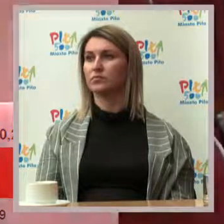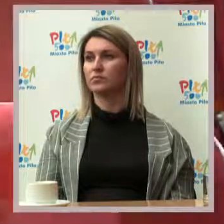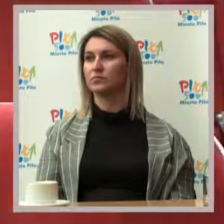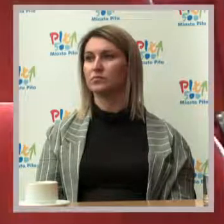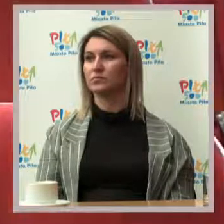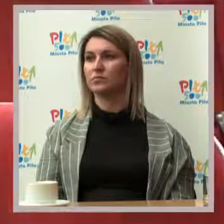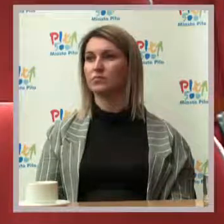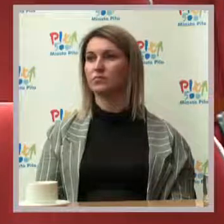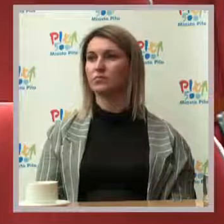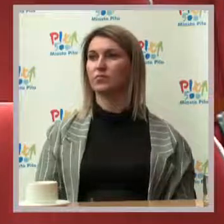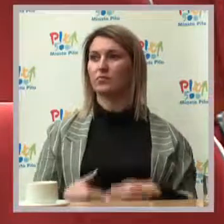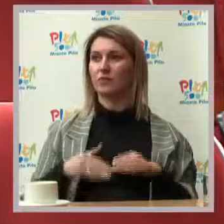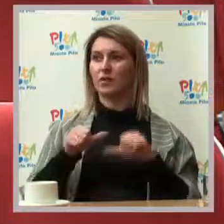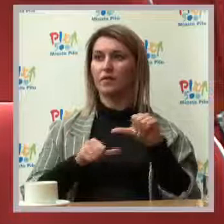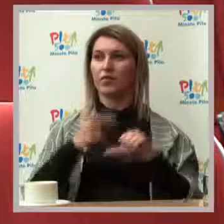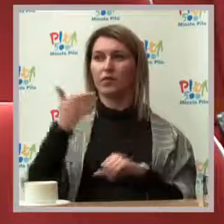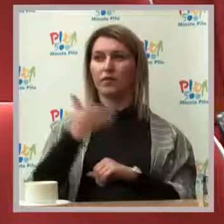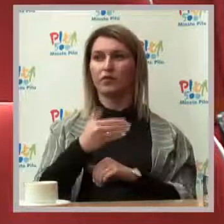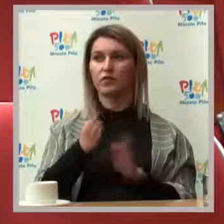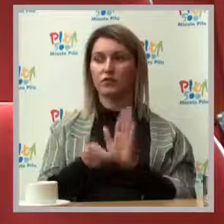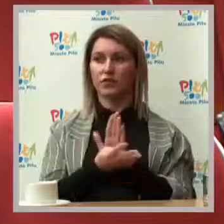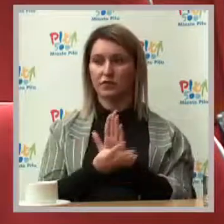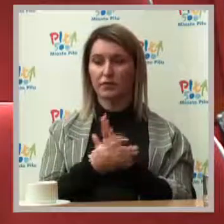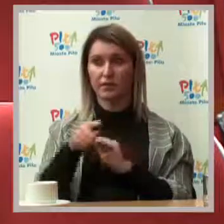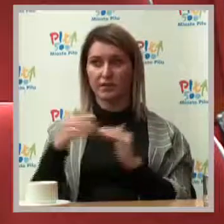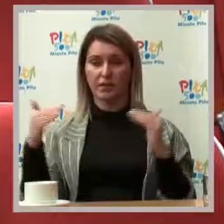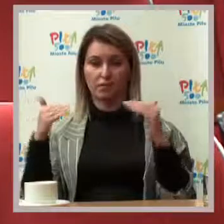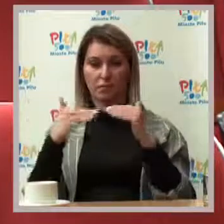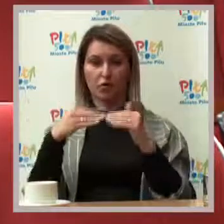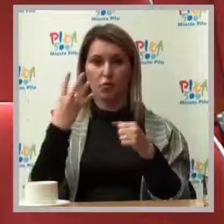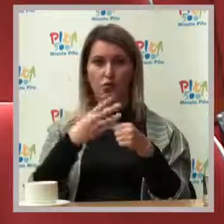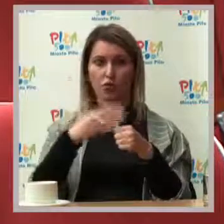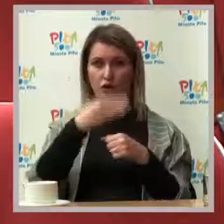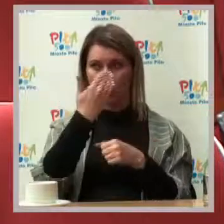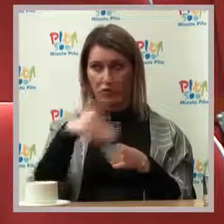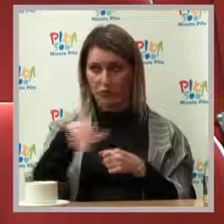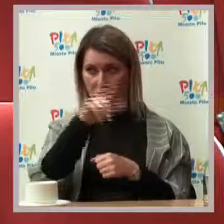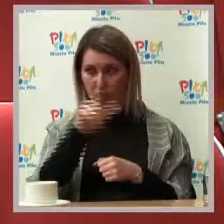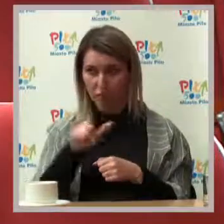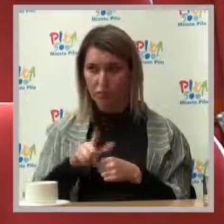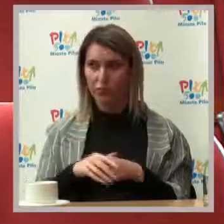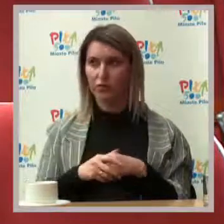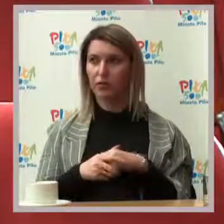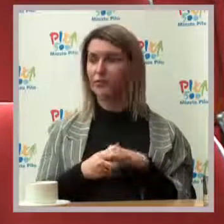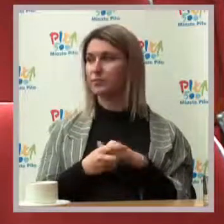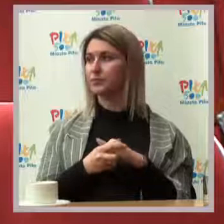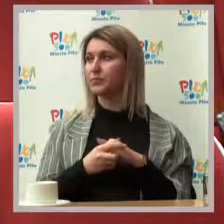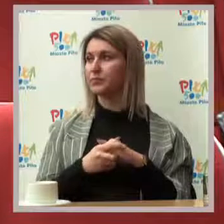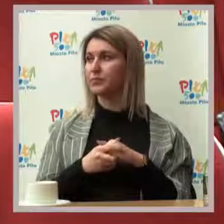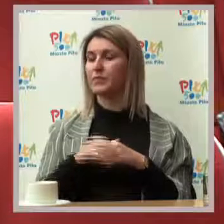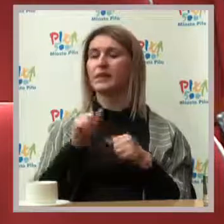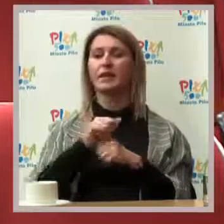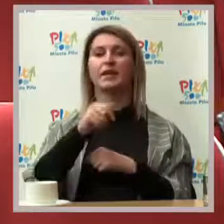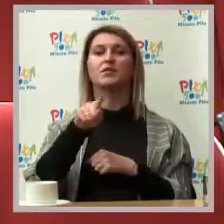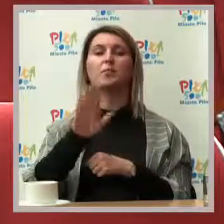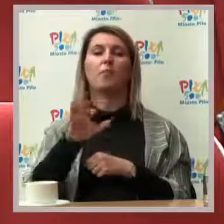I w roku 2019 ten poziom 40 milionów złotych również, tak jak powiedziałam wcześniej, wynika z zawartych